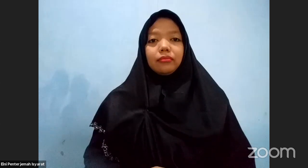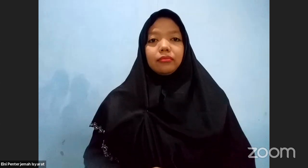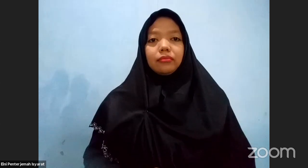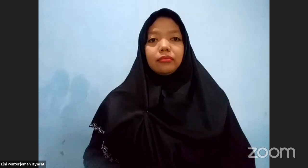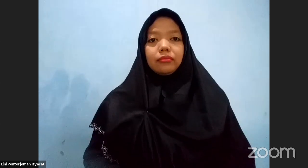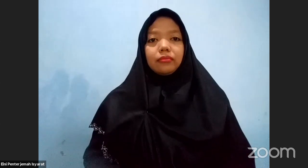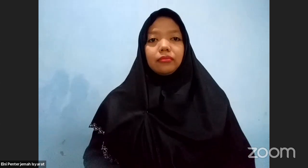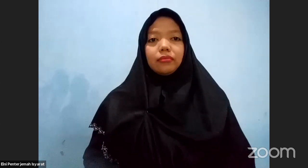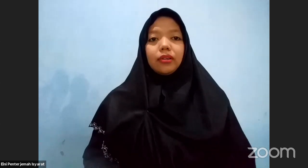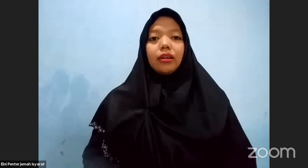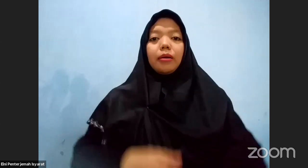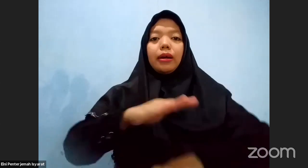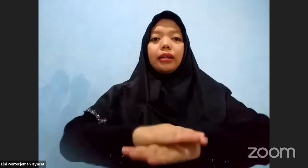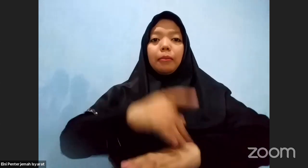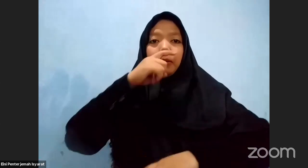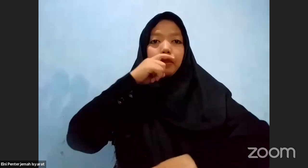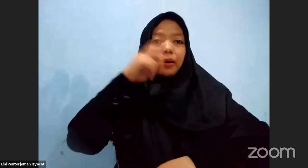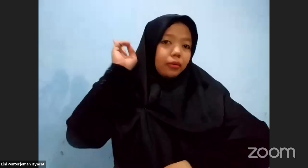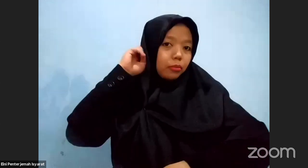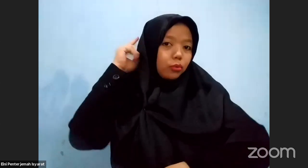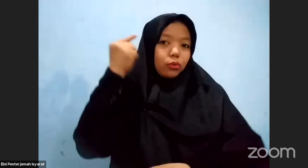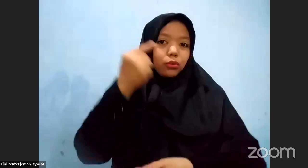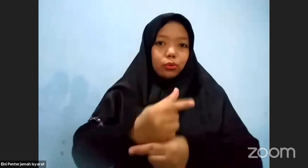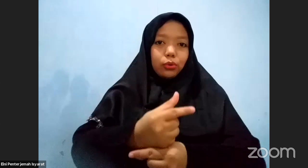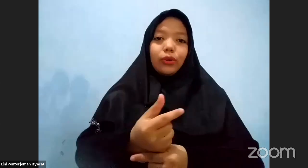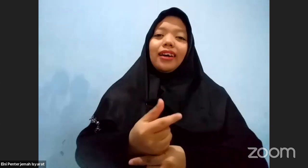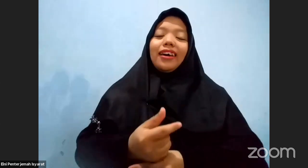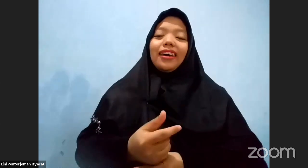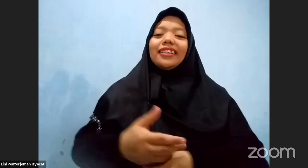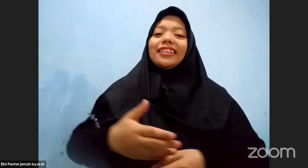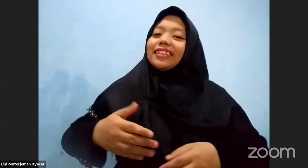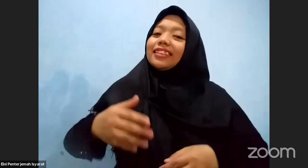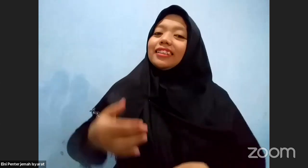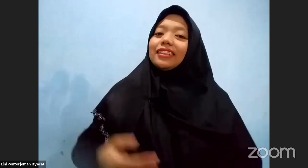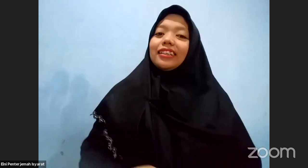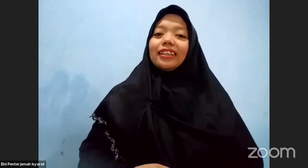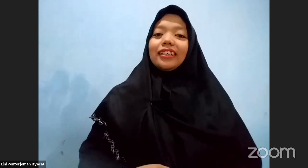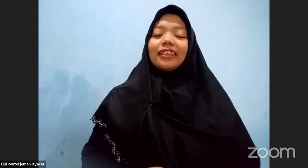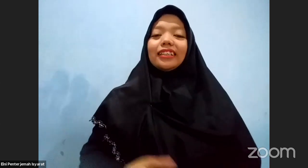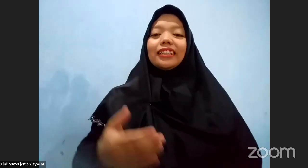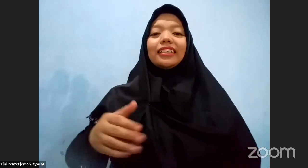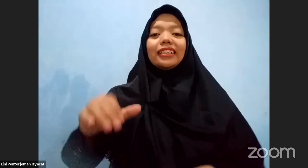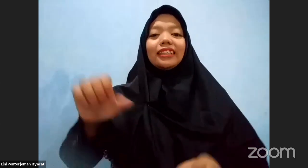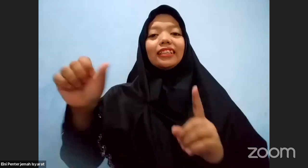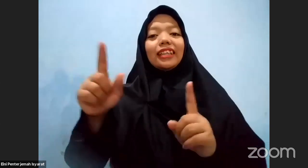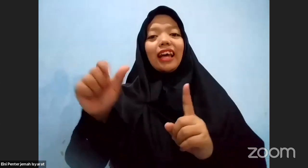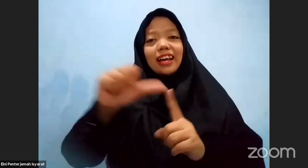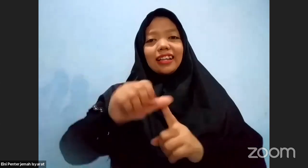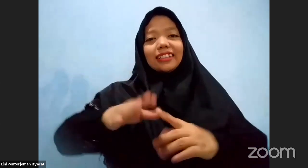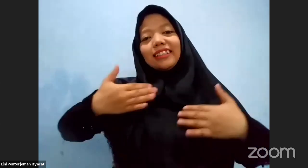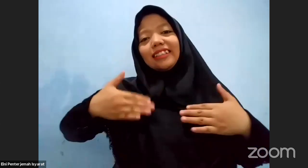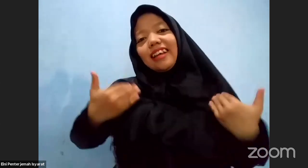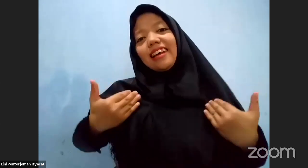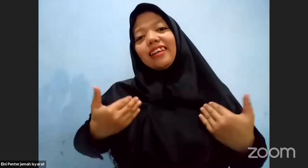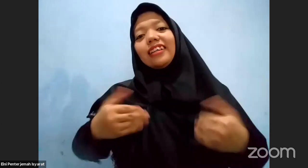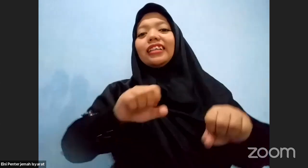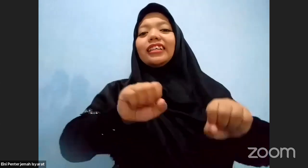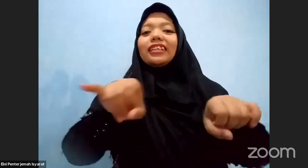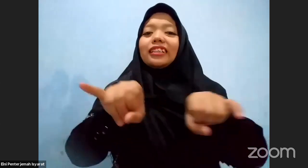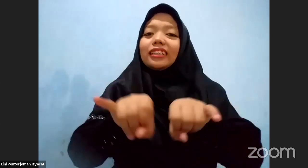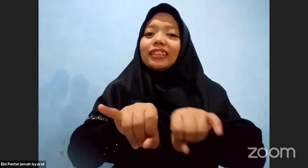bapak guru Alhamdulillah saya sangat senang karena guru-guru pendidikan khusus ini sepertinya kurang